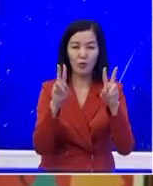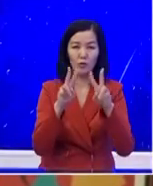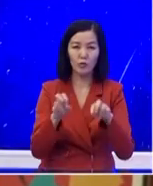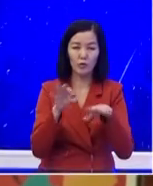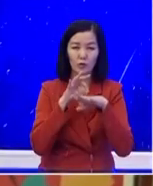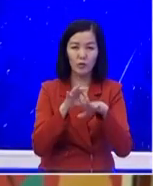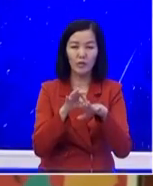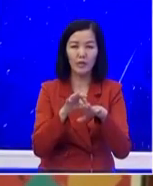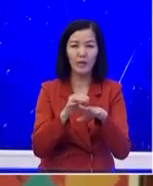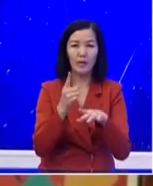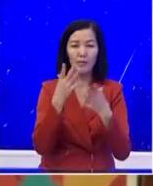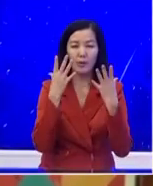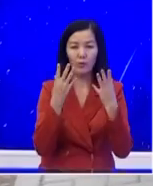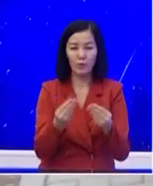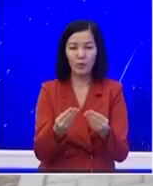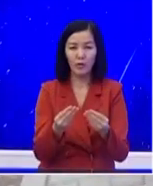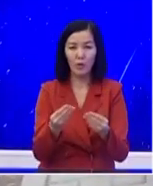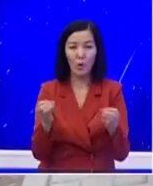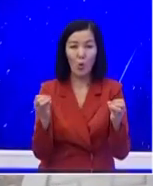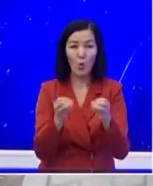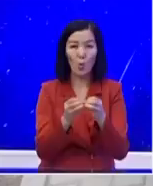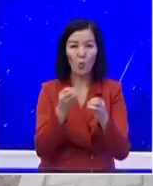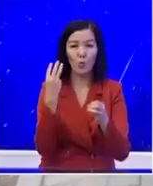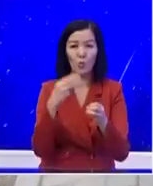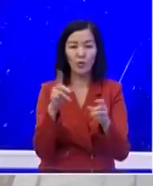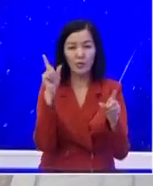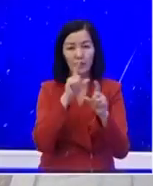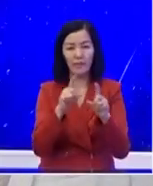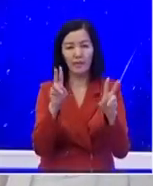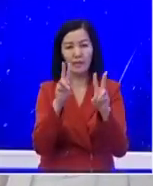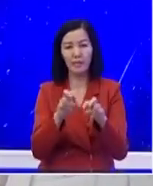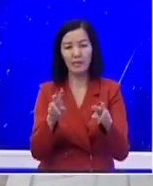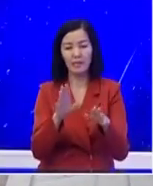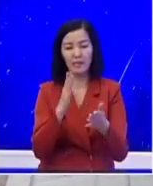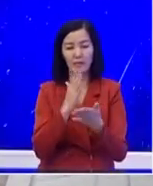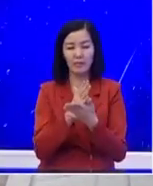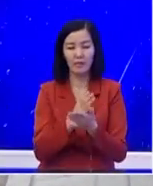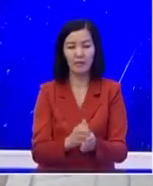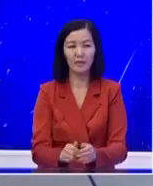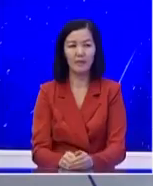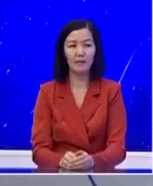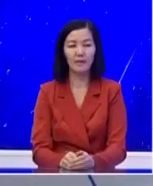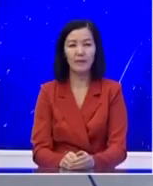жүргізілді. Күніне 10-30 объектіге дейін рейд жасалынады.